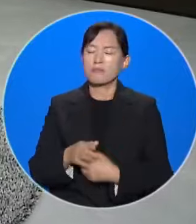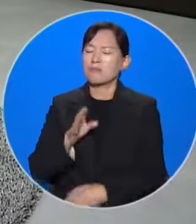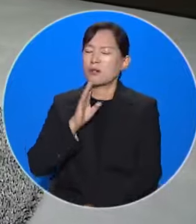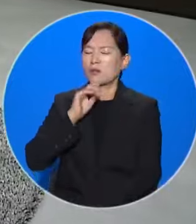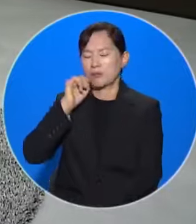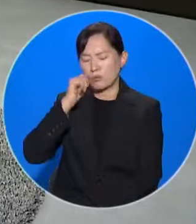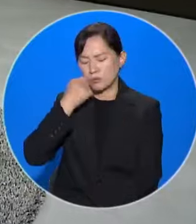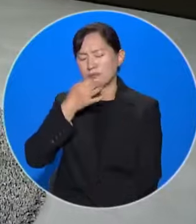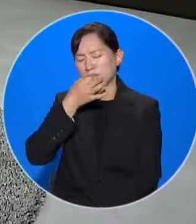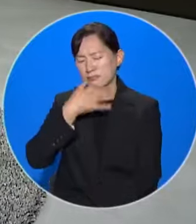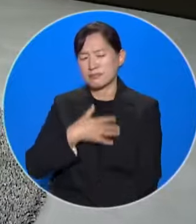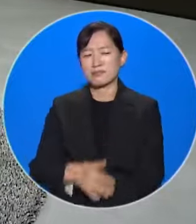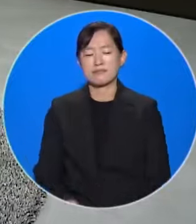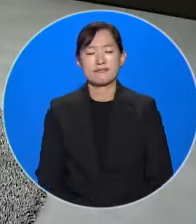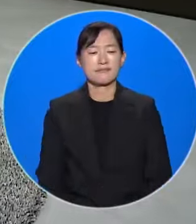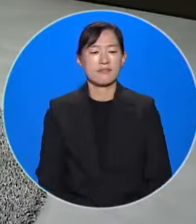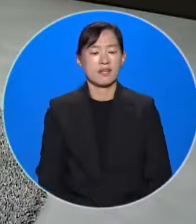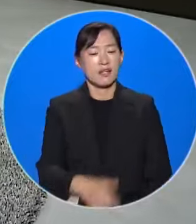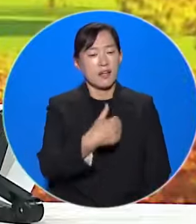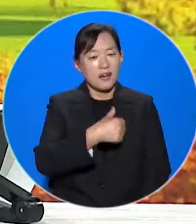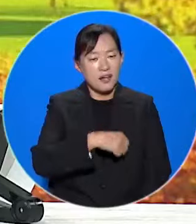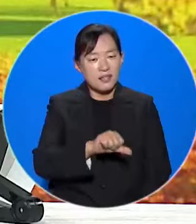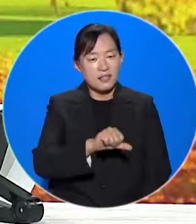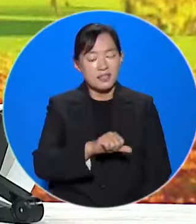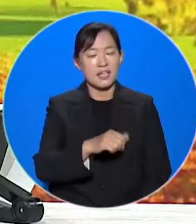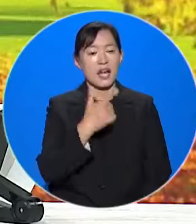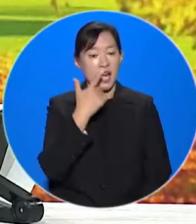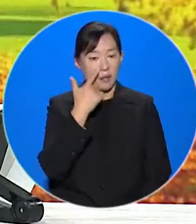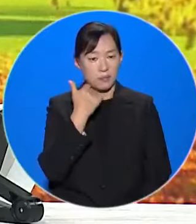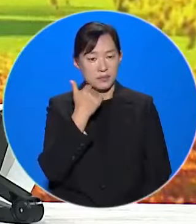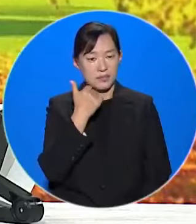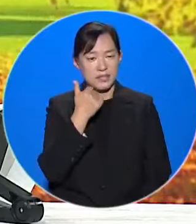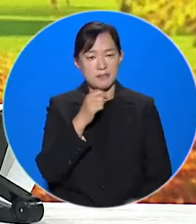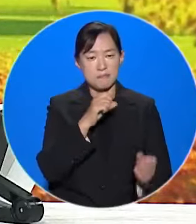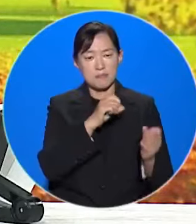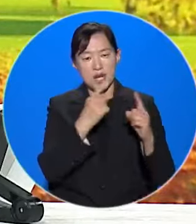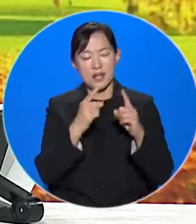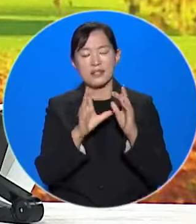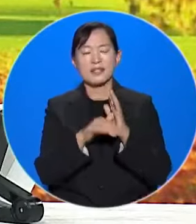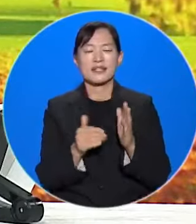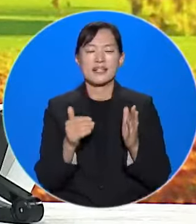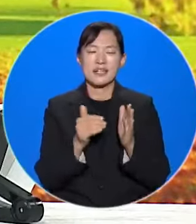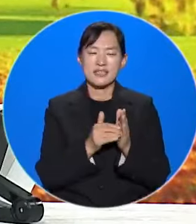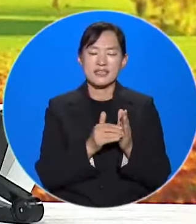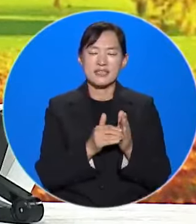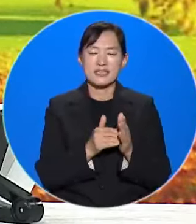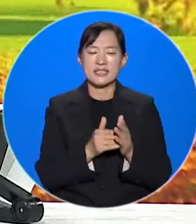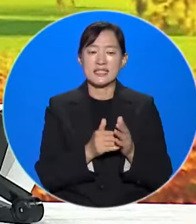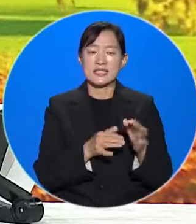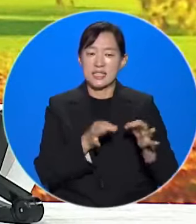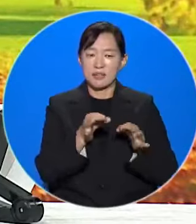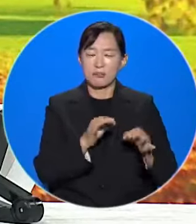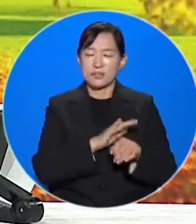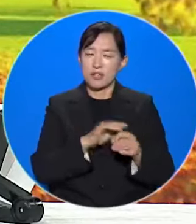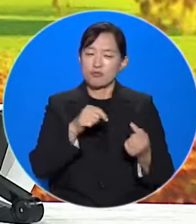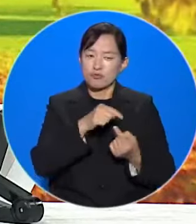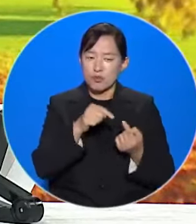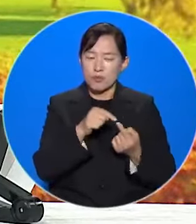어려워. 우리 아드님이 어쨌든 아버지께서 일어나실 때까지는 사업장을 또 잘 유지할 수 있도록 기도해야